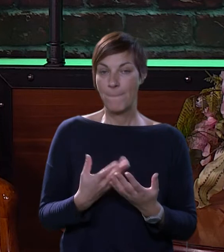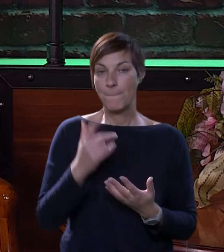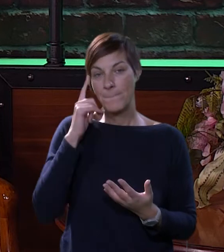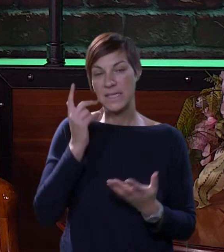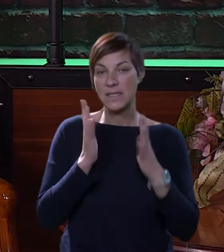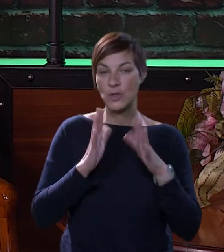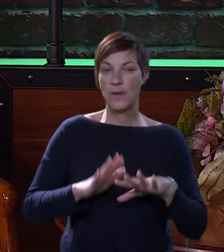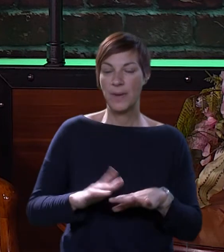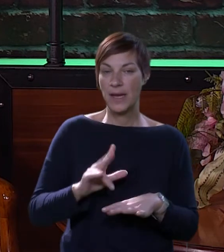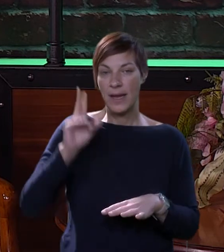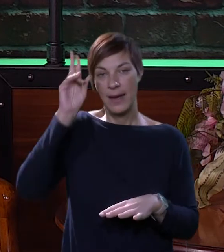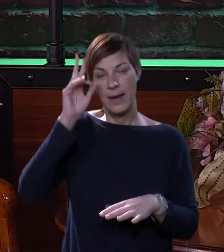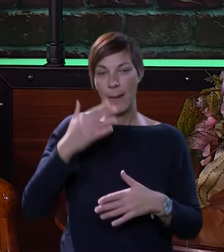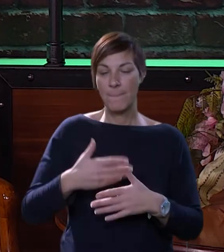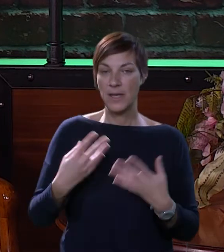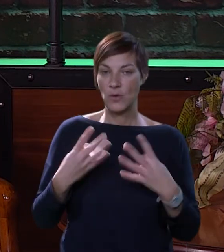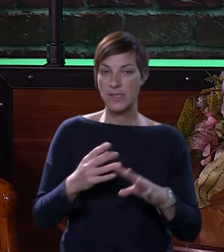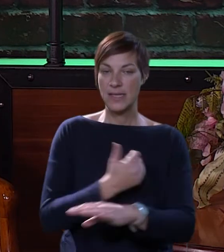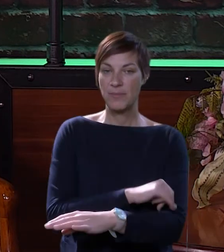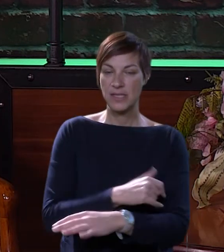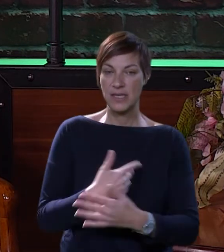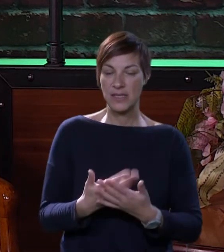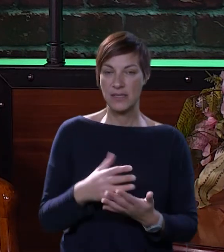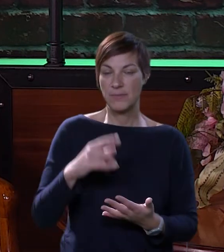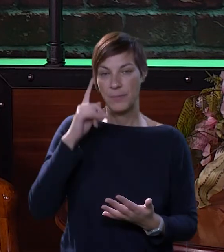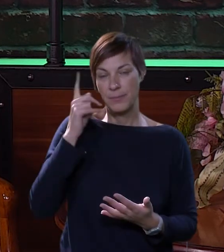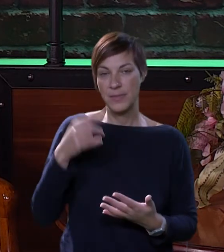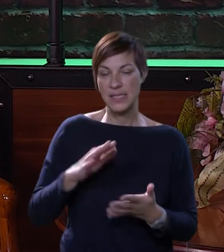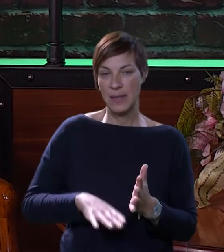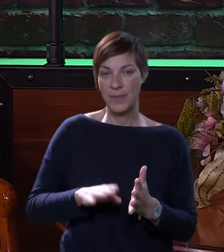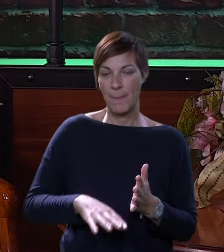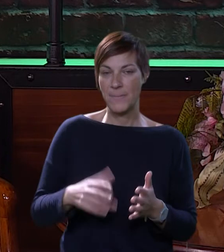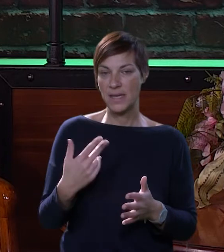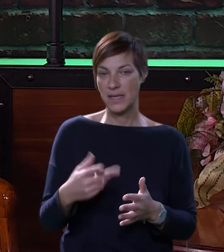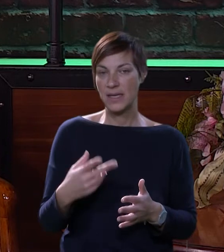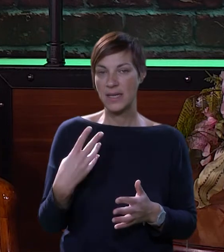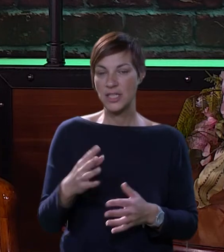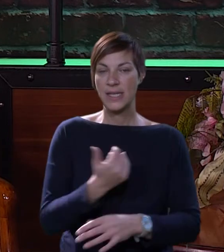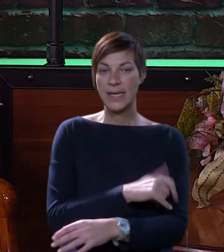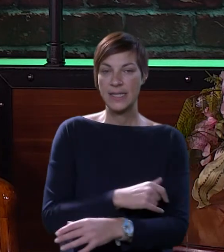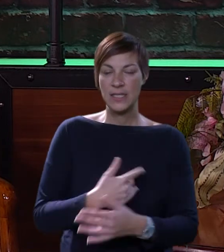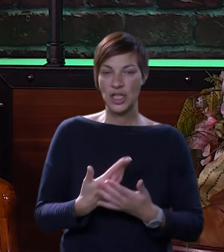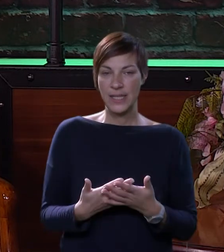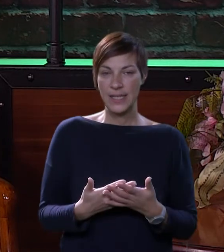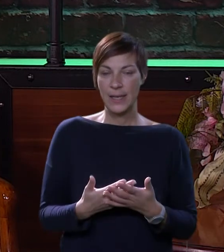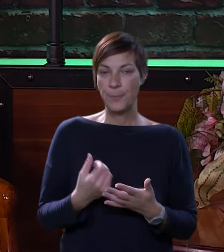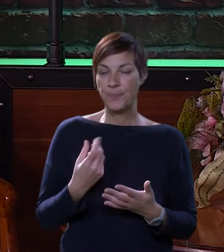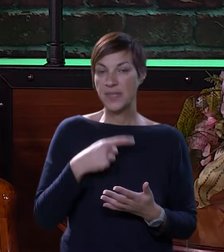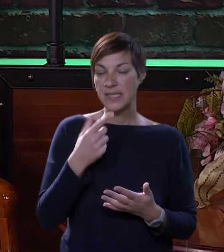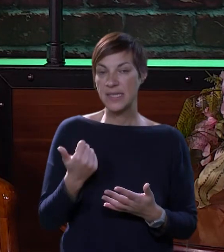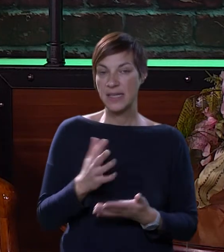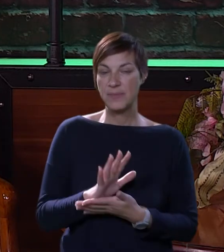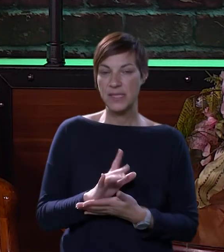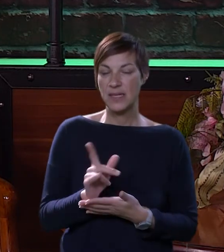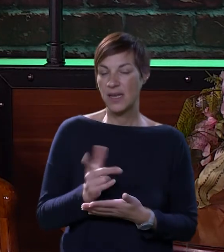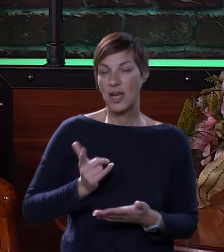neke društvene mreže uopće nemaju dobnu granicu 18, nego evo, mislim da čak i manja je 13-14 godina. Kažem, s jedne